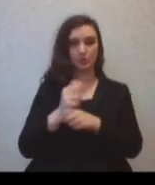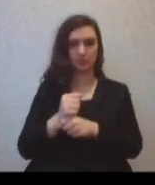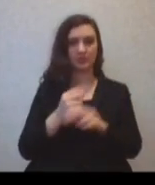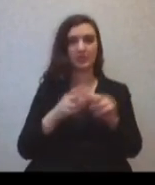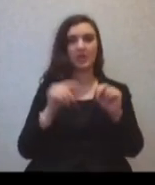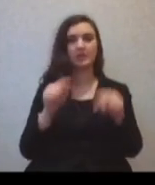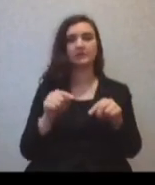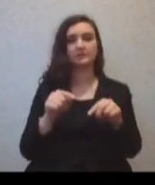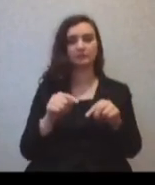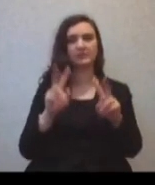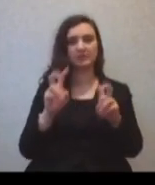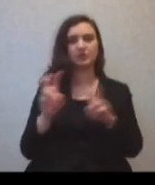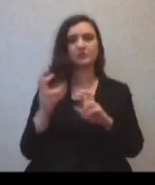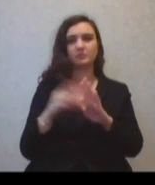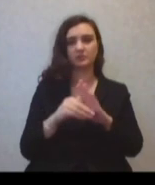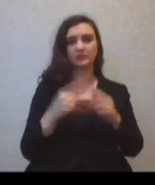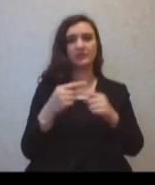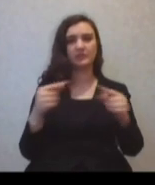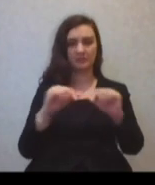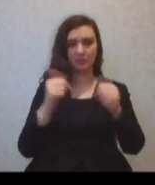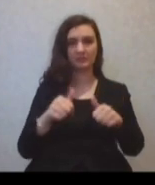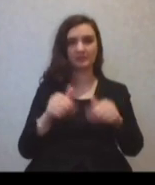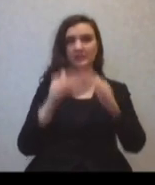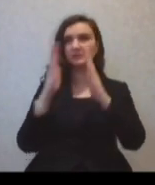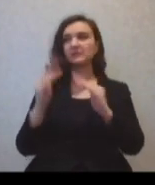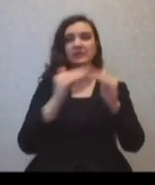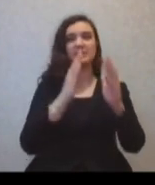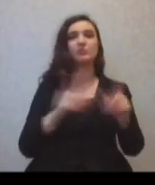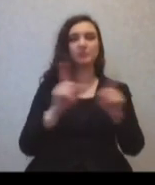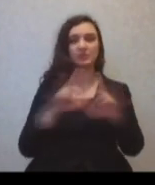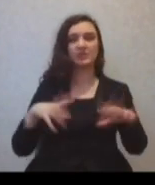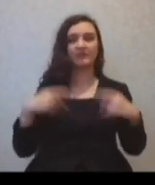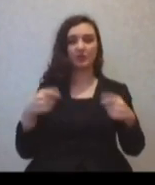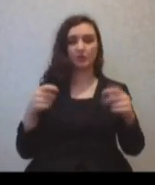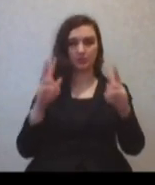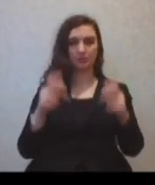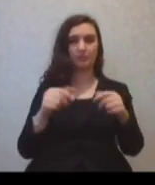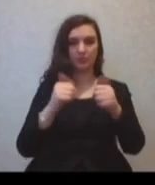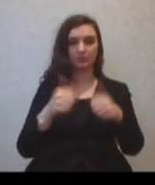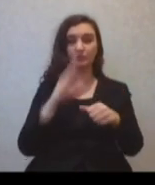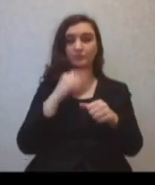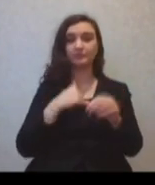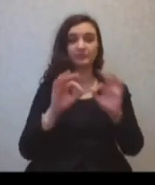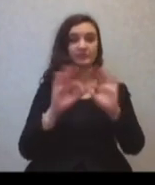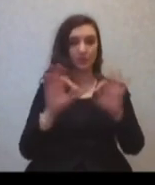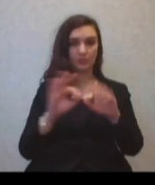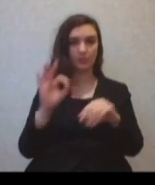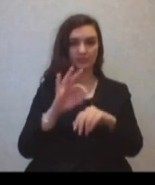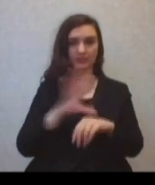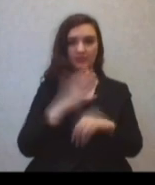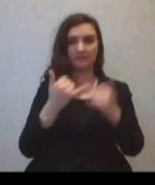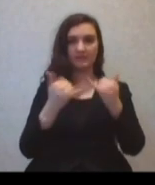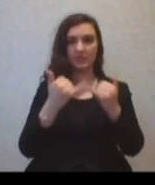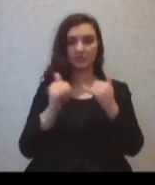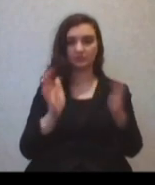აქ იგულისხმებოდა სხვადასხვა ტიპის დაწესებულებები, მათ შორის სავაჭრო ტიპის. როდესაც ჩვენ ლაპარაკობდით ყვითელ